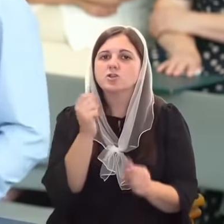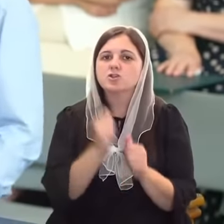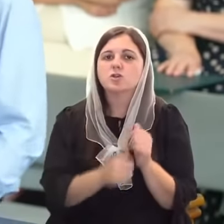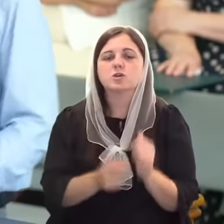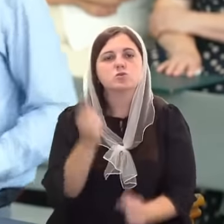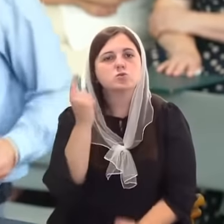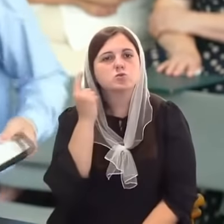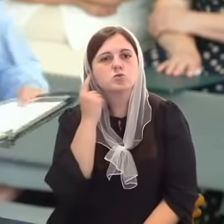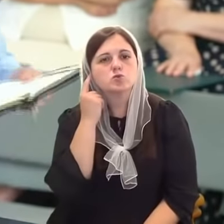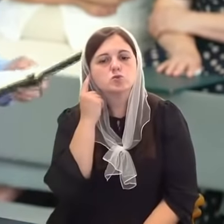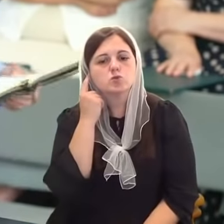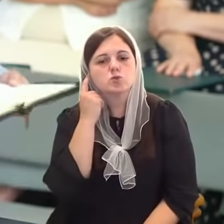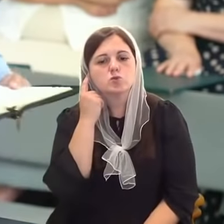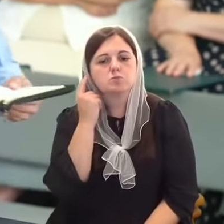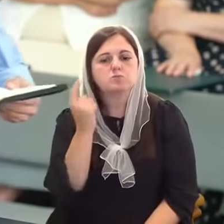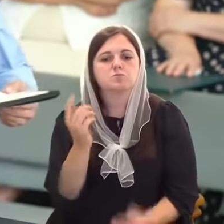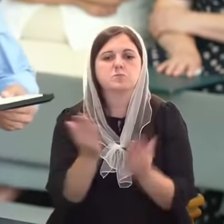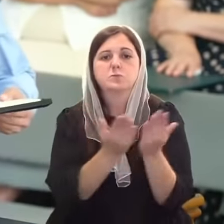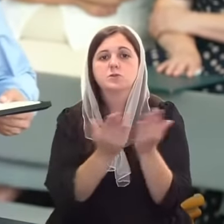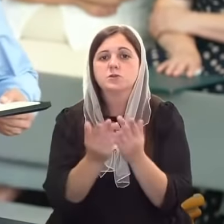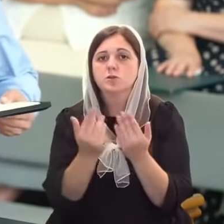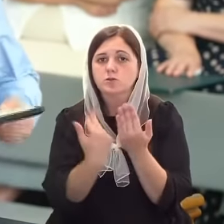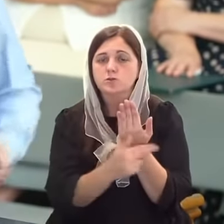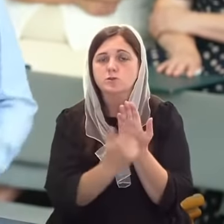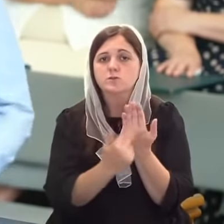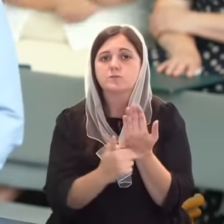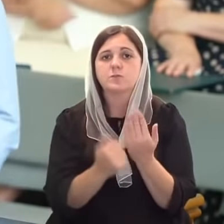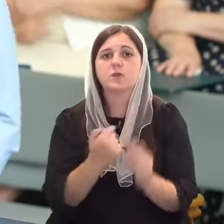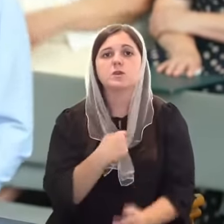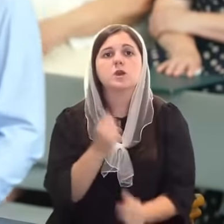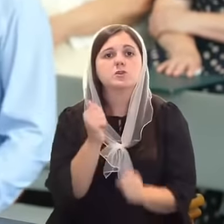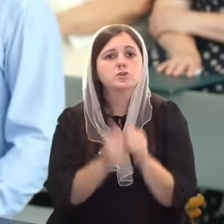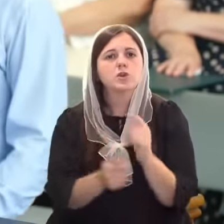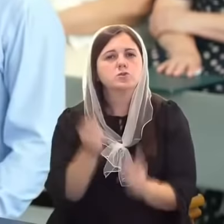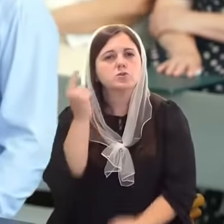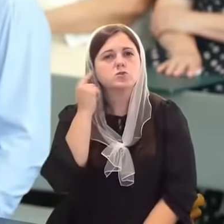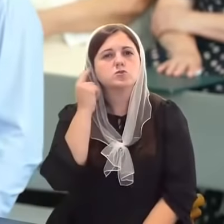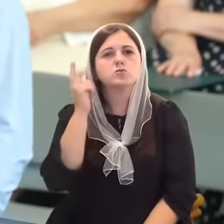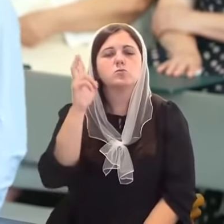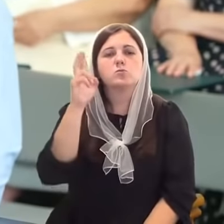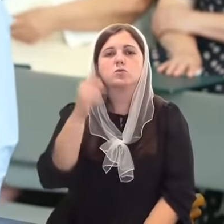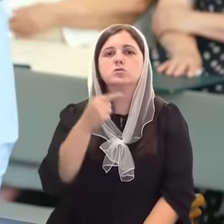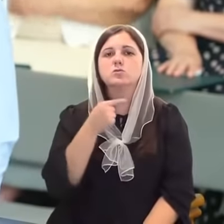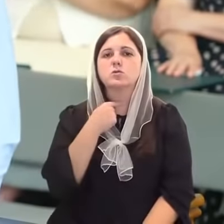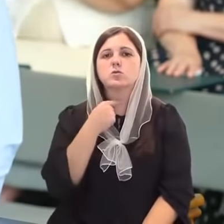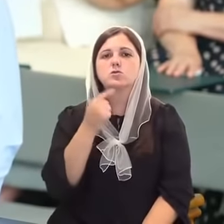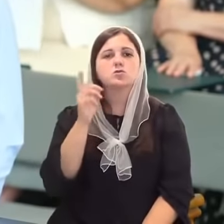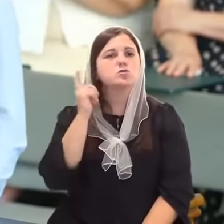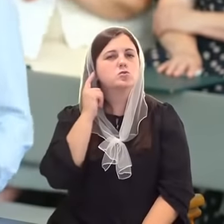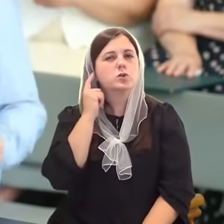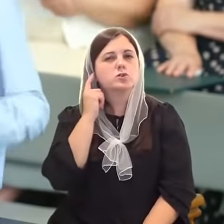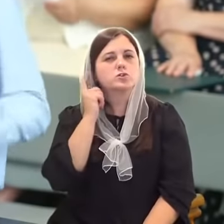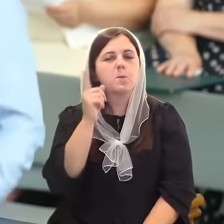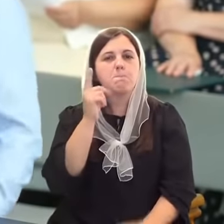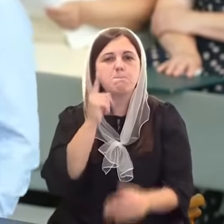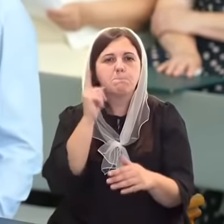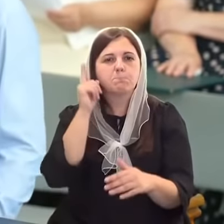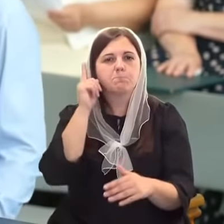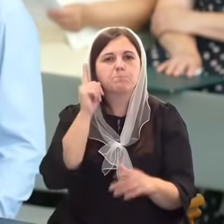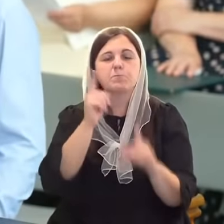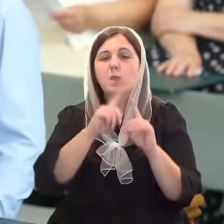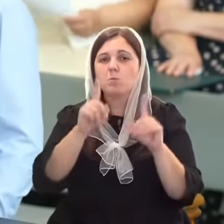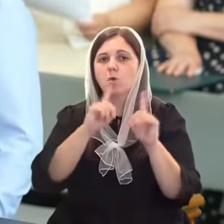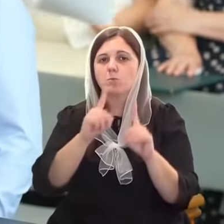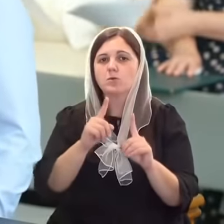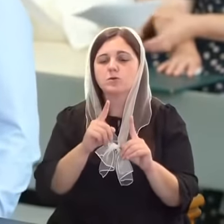голос Божий, читая Священное Писание. Я часто слышал голос Божий, слушая проповедника. Я часто слышал